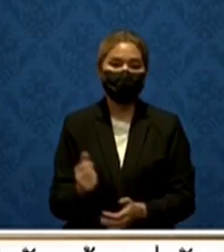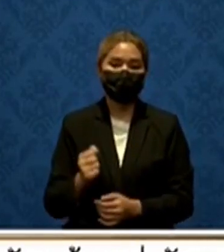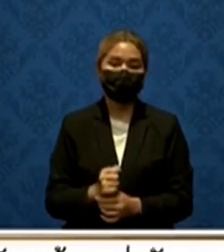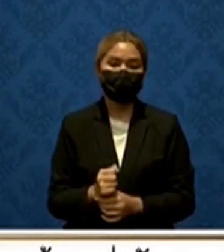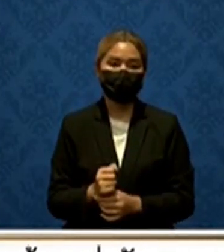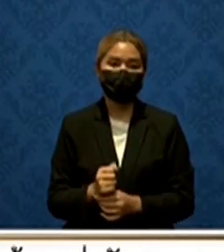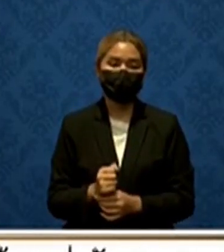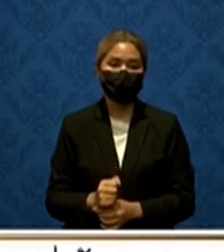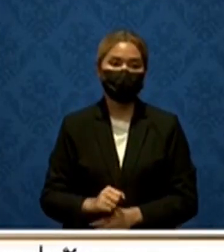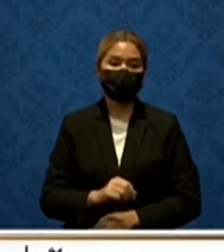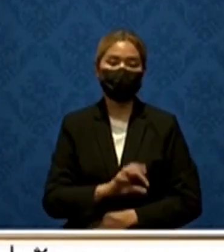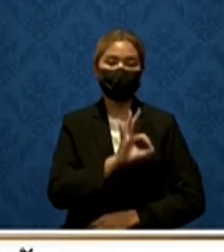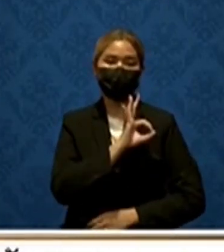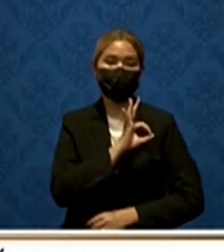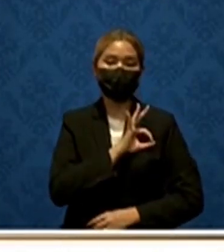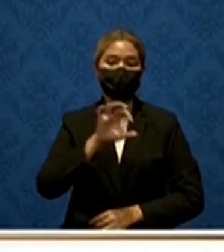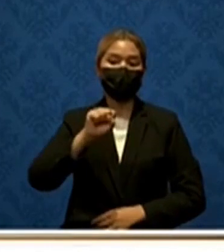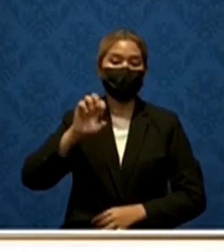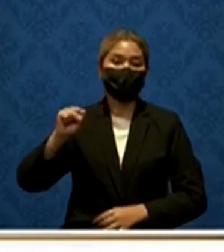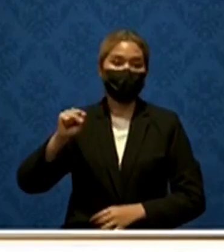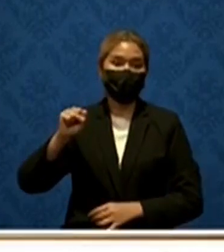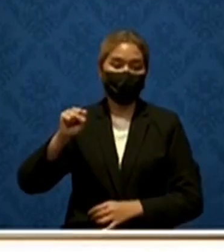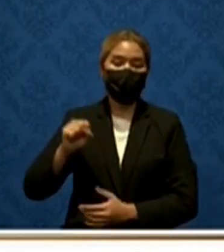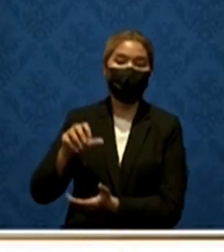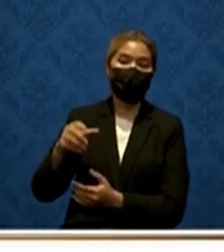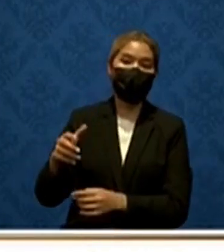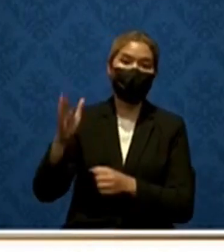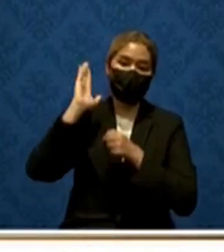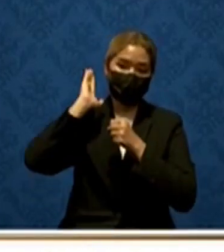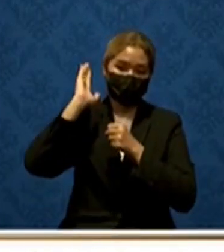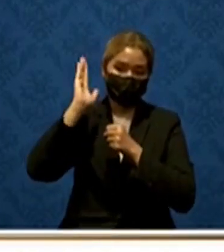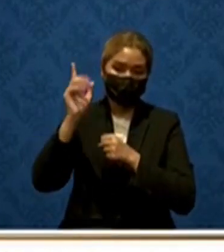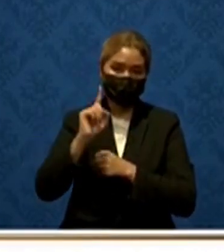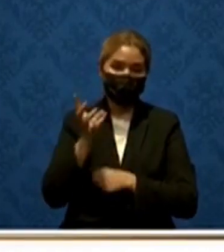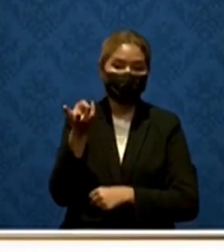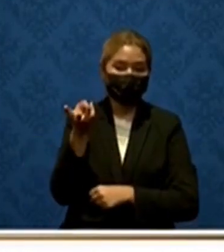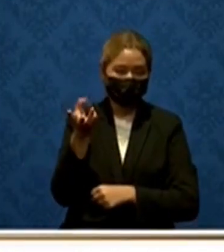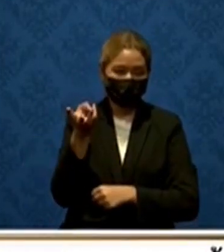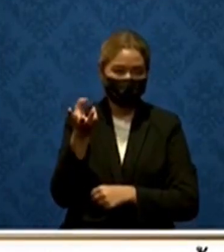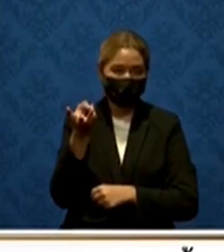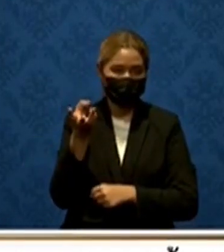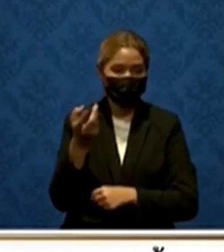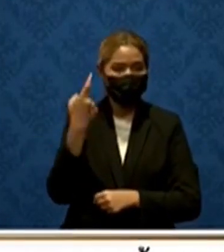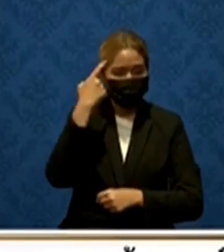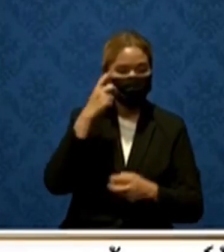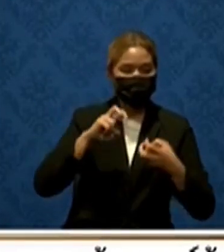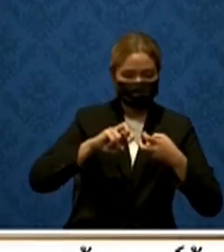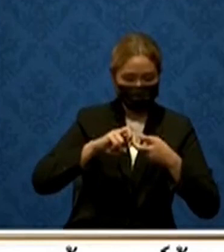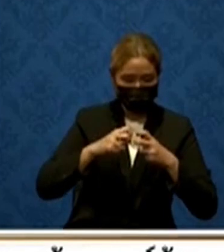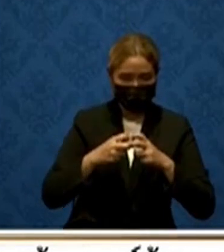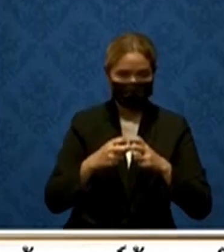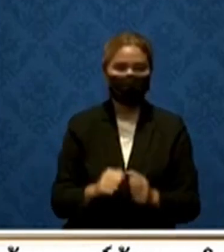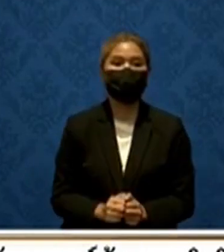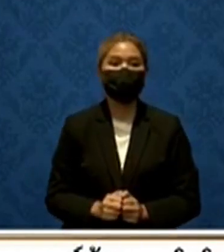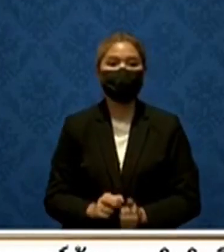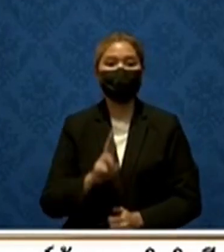ลายว่ารัฐบาลจัดงบแบบสิ้นหวังเรื่องข้าวทมนตรีพาน